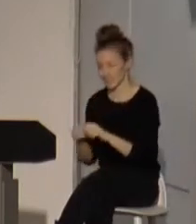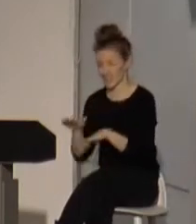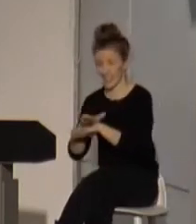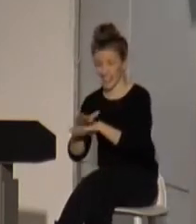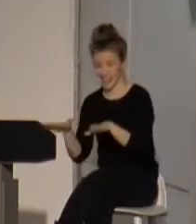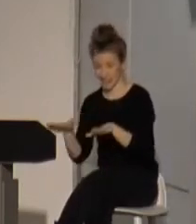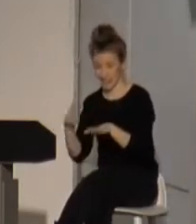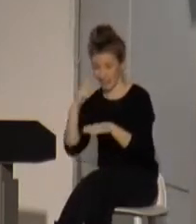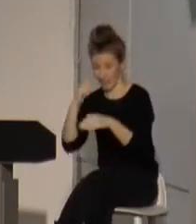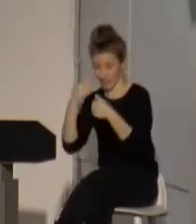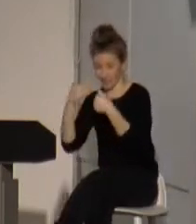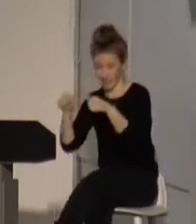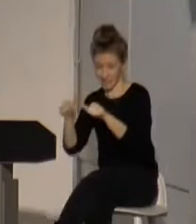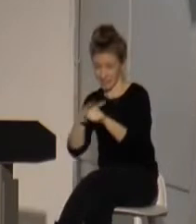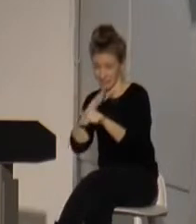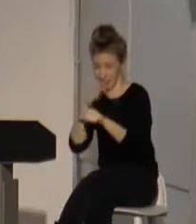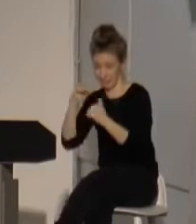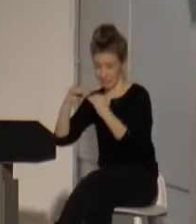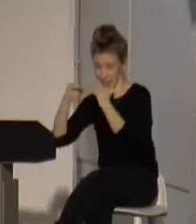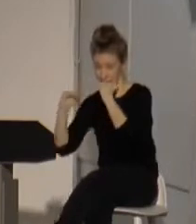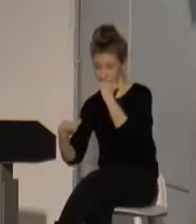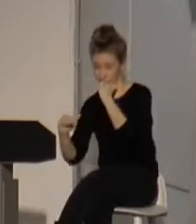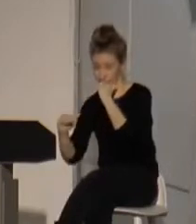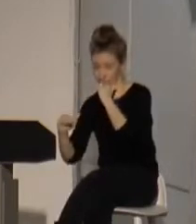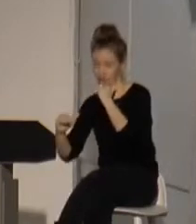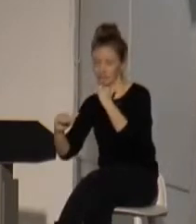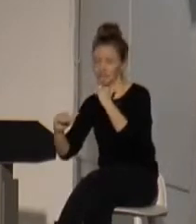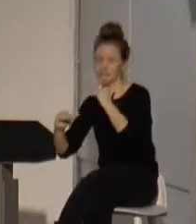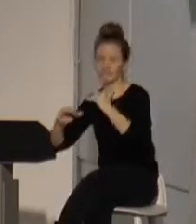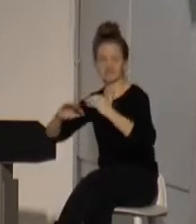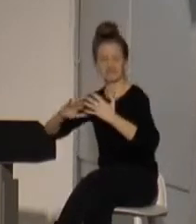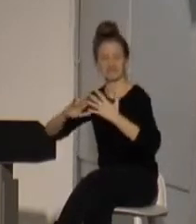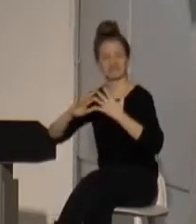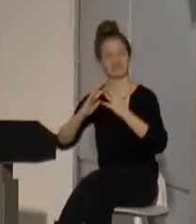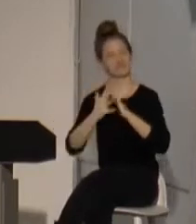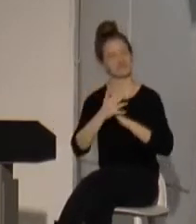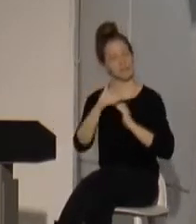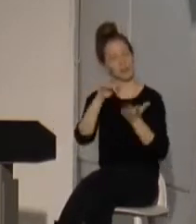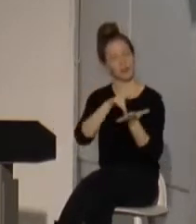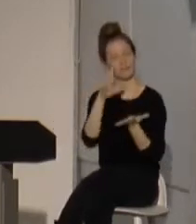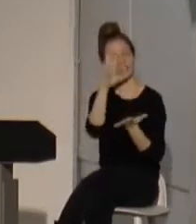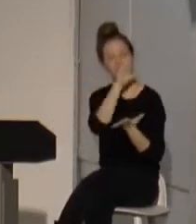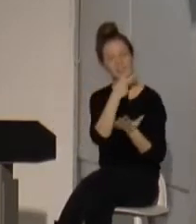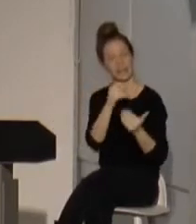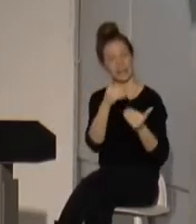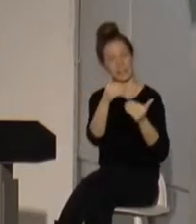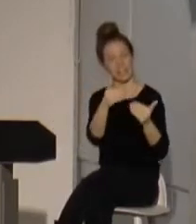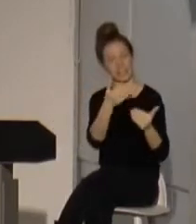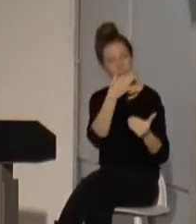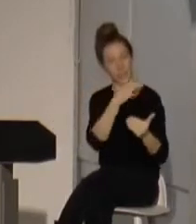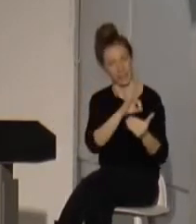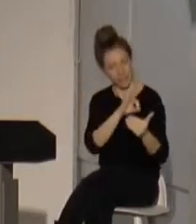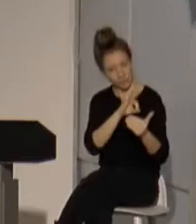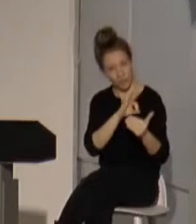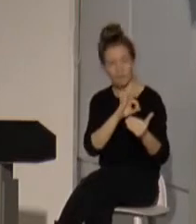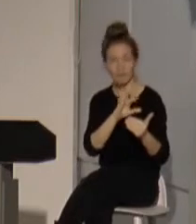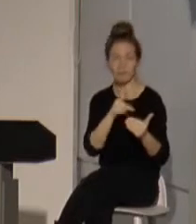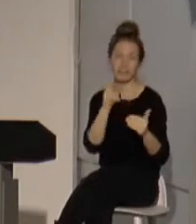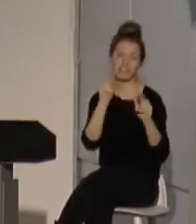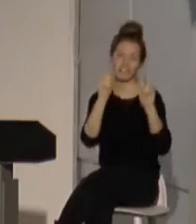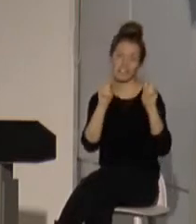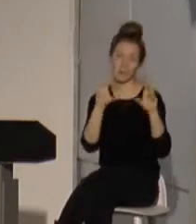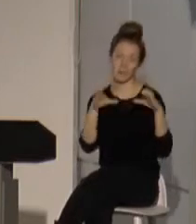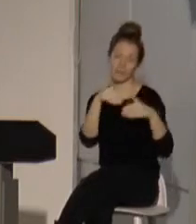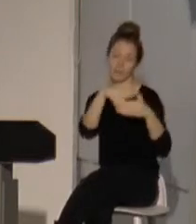הסטיגמטית הבעייתית הנחותה, למקום שמוצרס מתקדם יותר טוב יותר ומתקרב יותר למה שהגדירו בחברה כבני